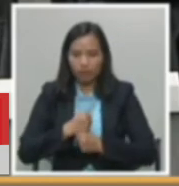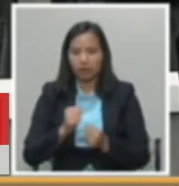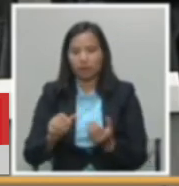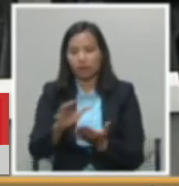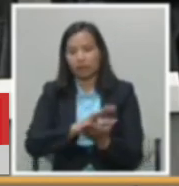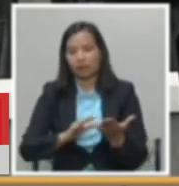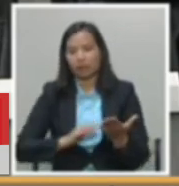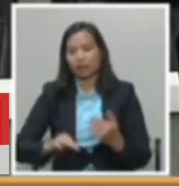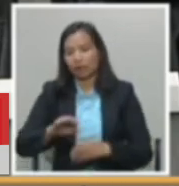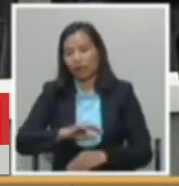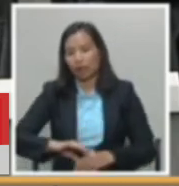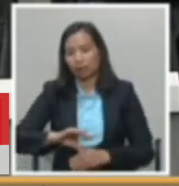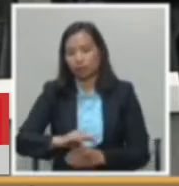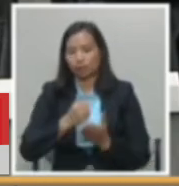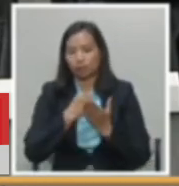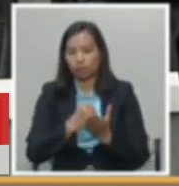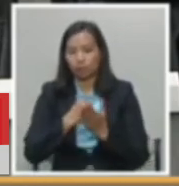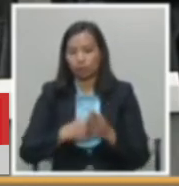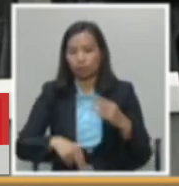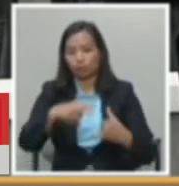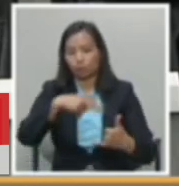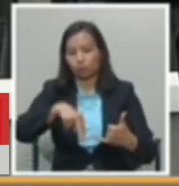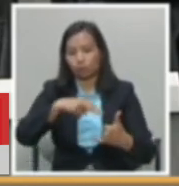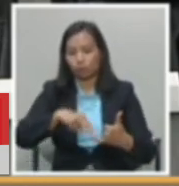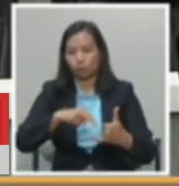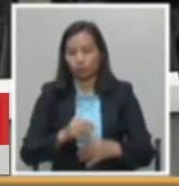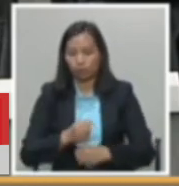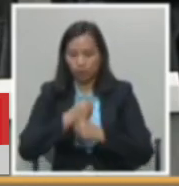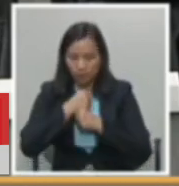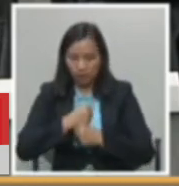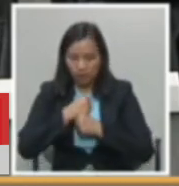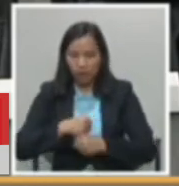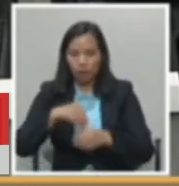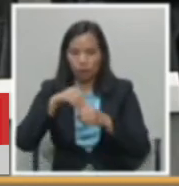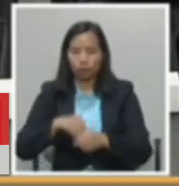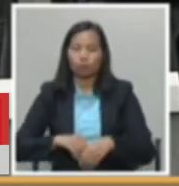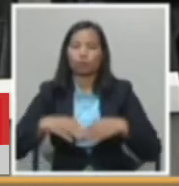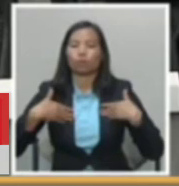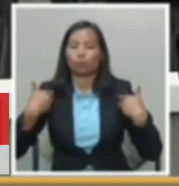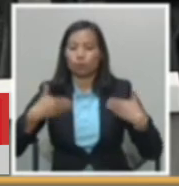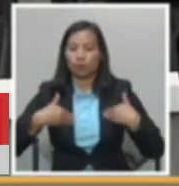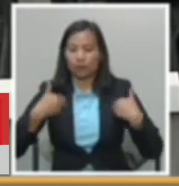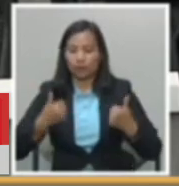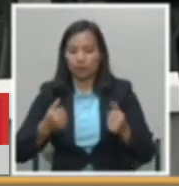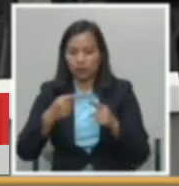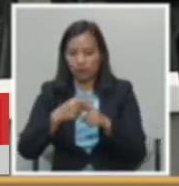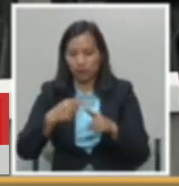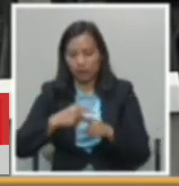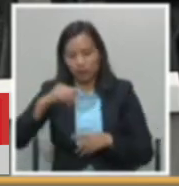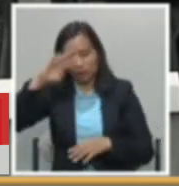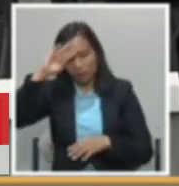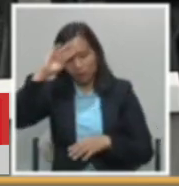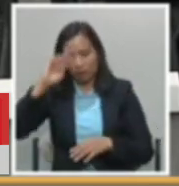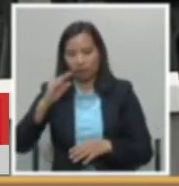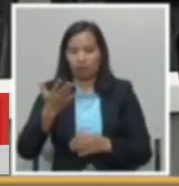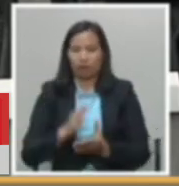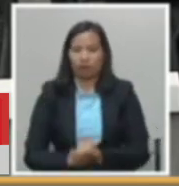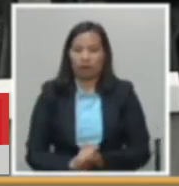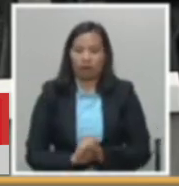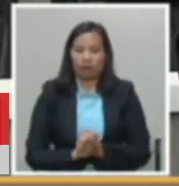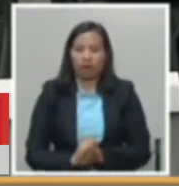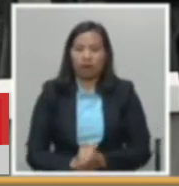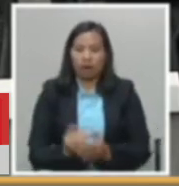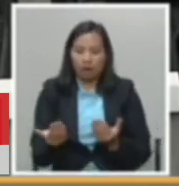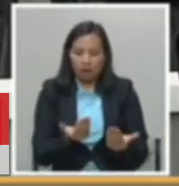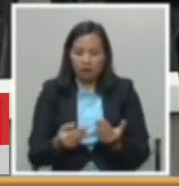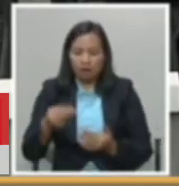ำลังต้องช่วยกันดูแลทำยังไงให้เขาอยู่แบบมีความสุขไม่เจ็บป่วยหรือเจ็บป่วยในที่สุดและไม่ต้องพึ่งพาลูกหลาน